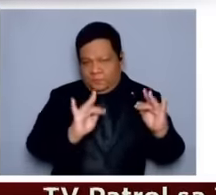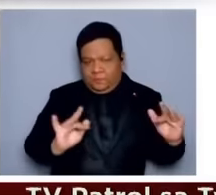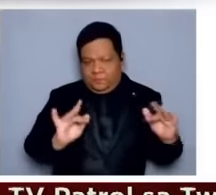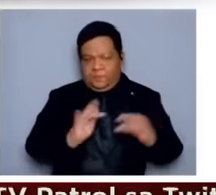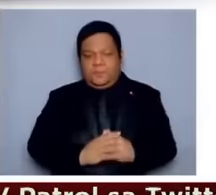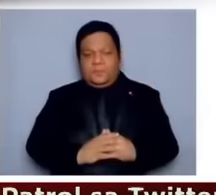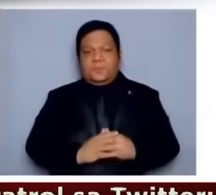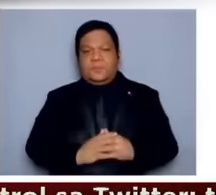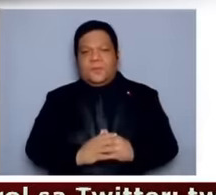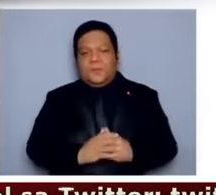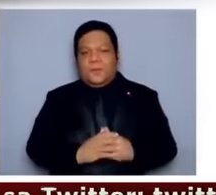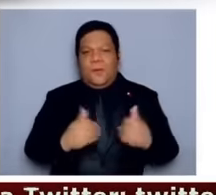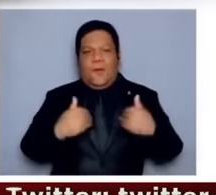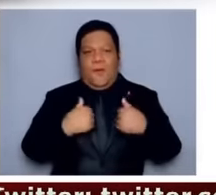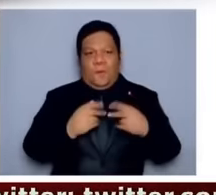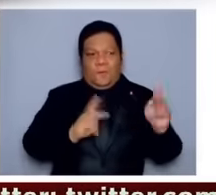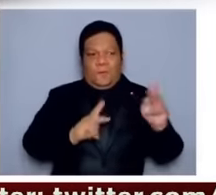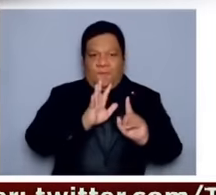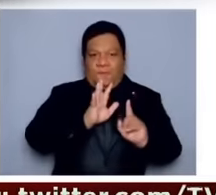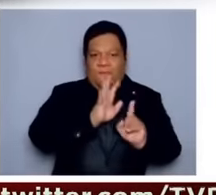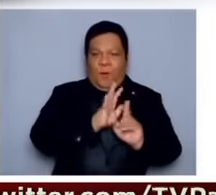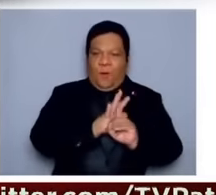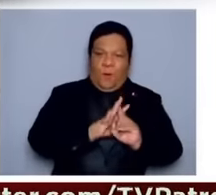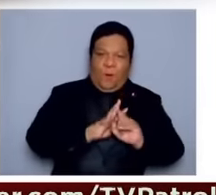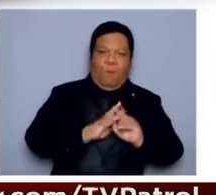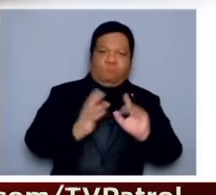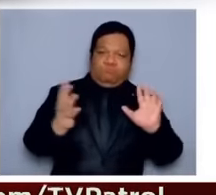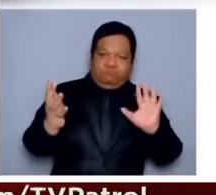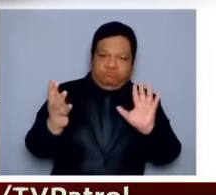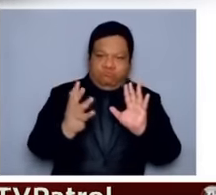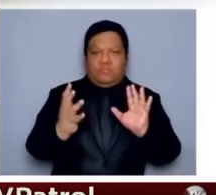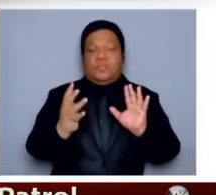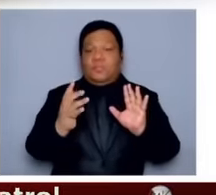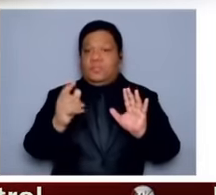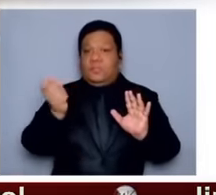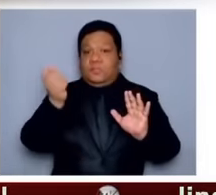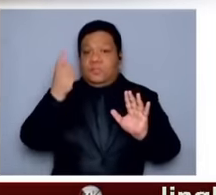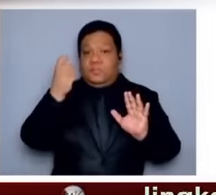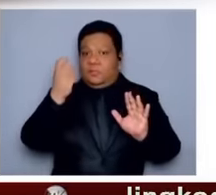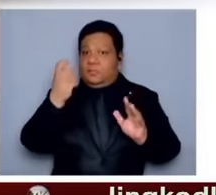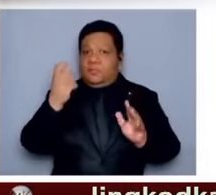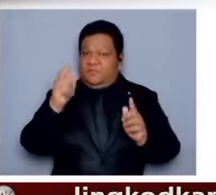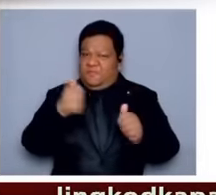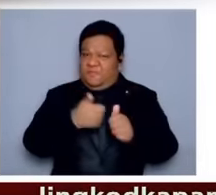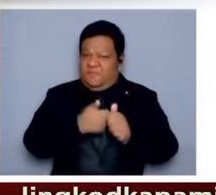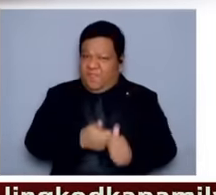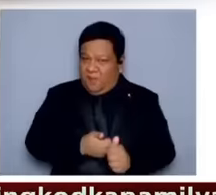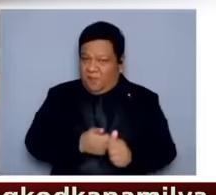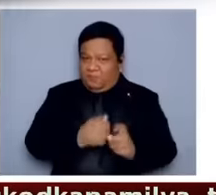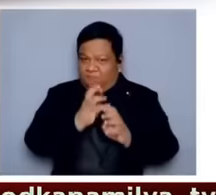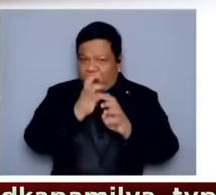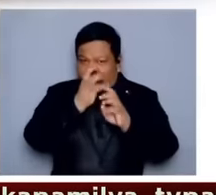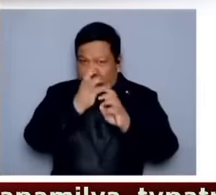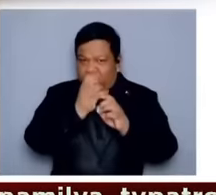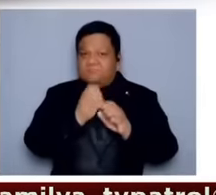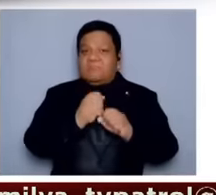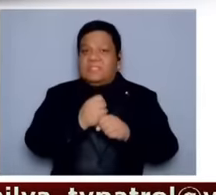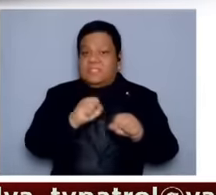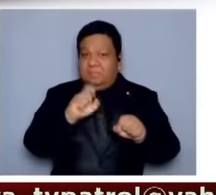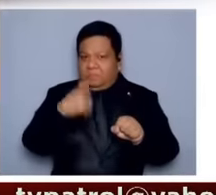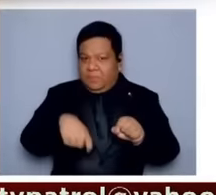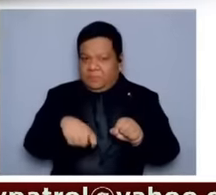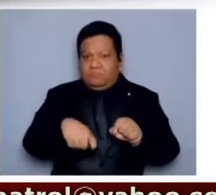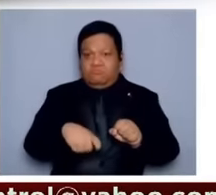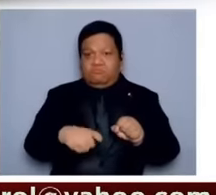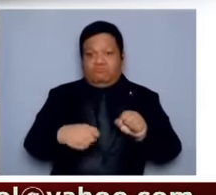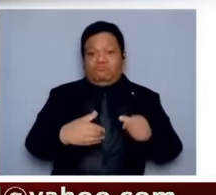Sinalubong ng hiyawan ng fans ang BGYO at Beanie, pero dahil sa pagpapatupad ng mahigpit na safety protocols, hindi nakamayan ang